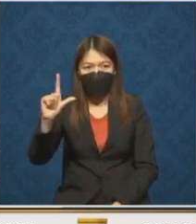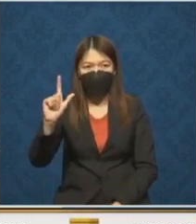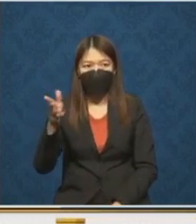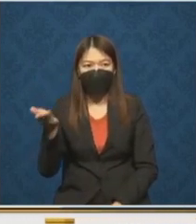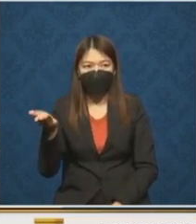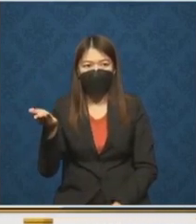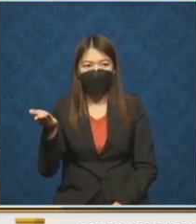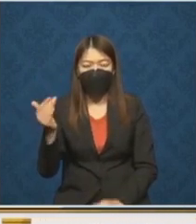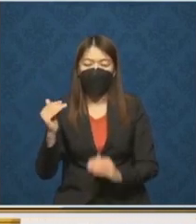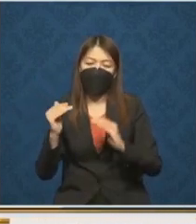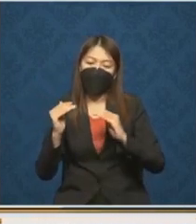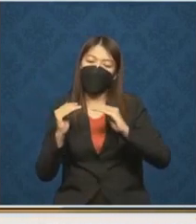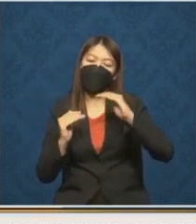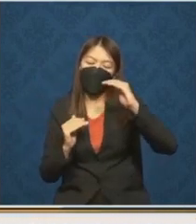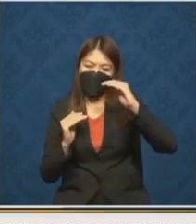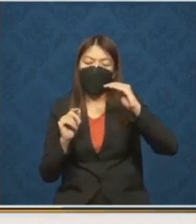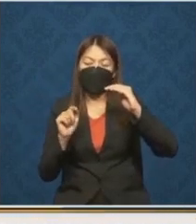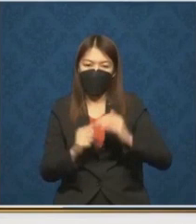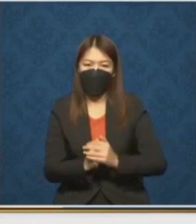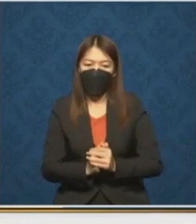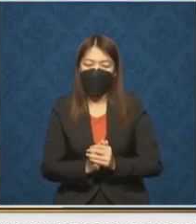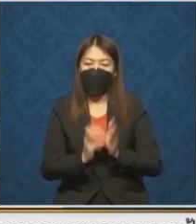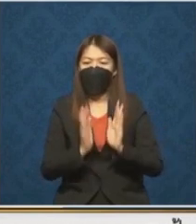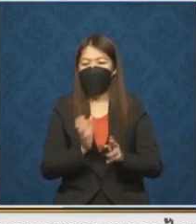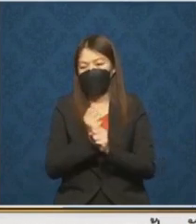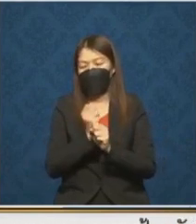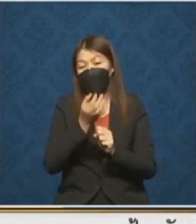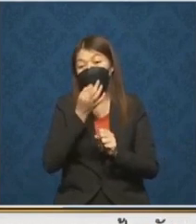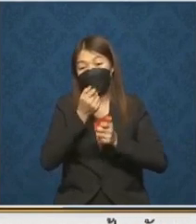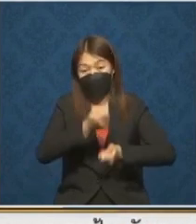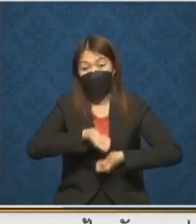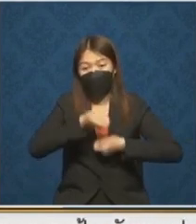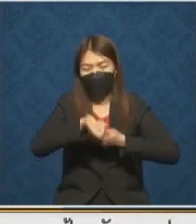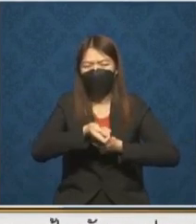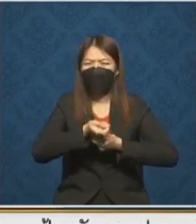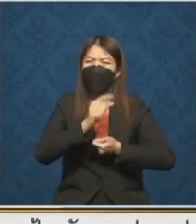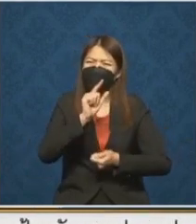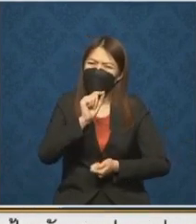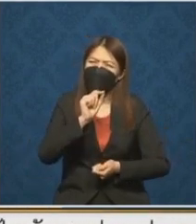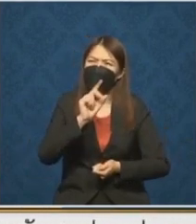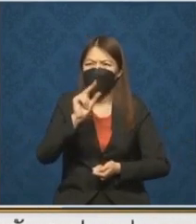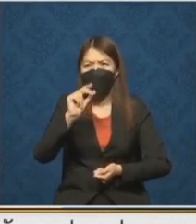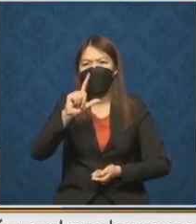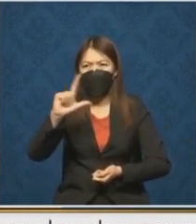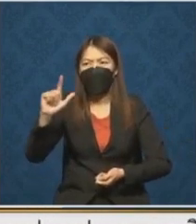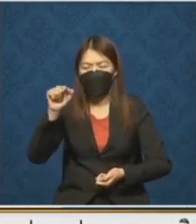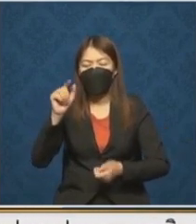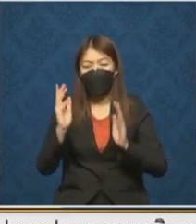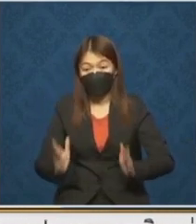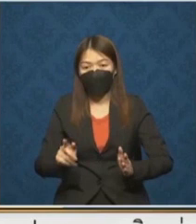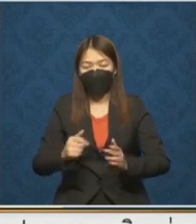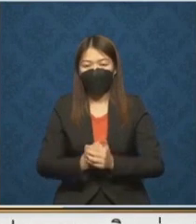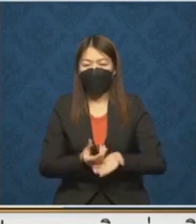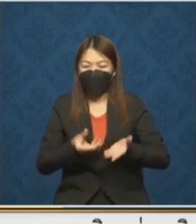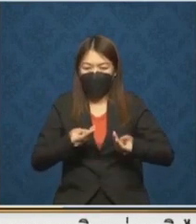ือหนึ่ในความเหอมร้ำเพราเกษตกรเรามประมาณจะ 20 หอ 30 ลานหายคุณจะมีที่